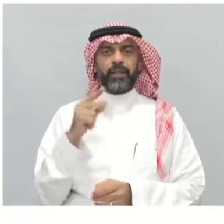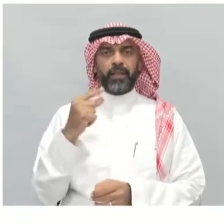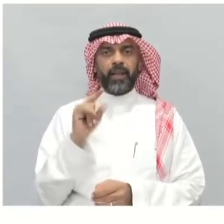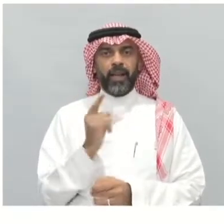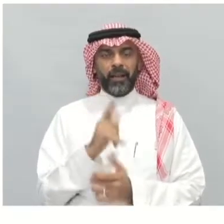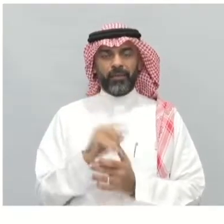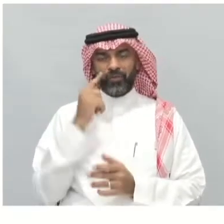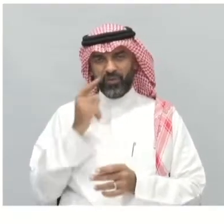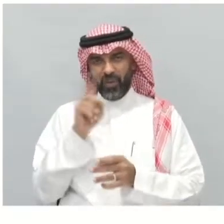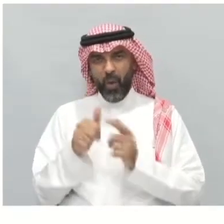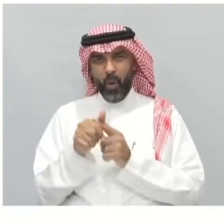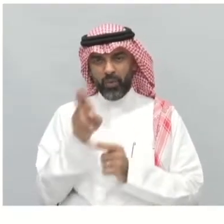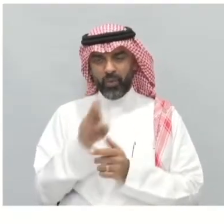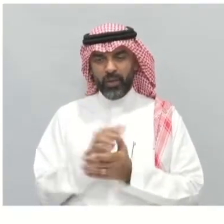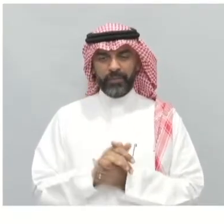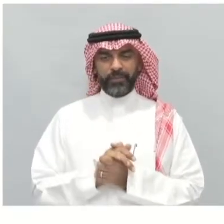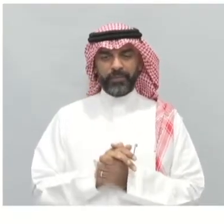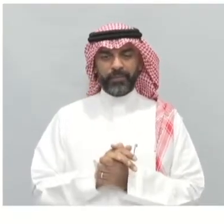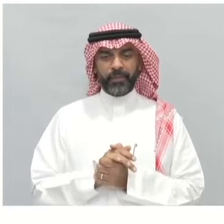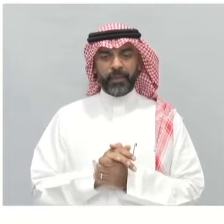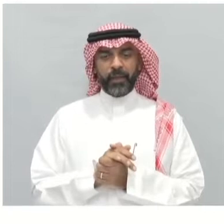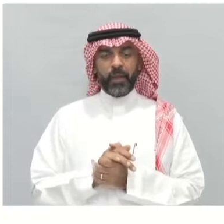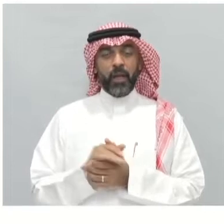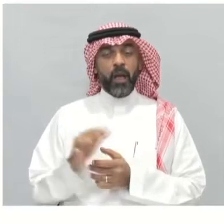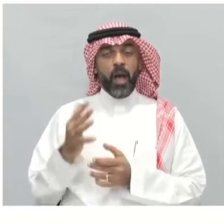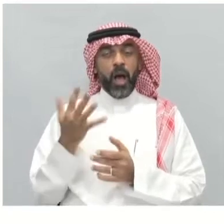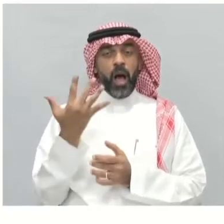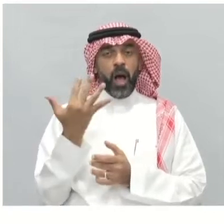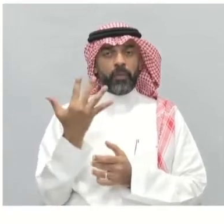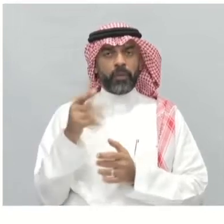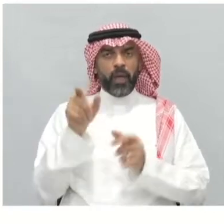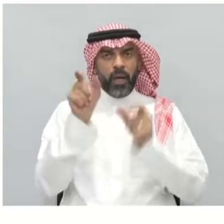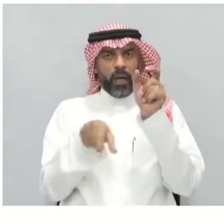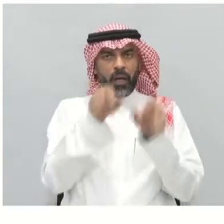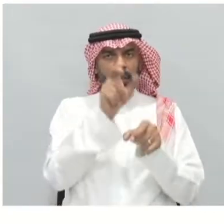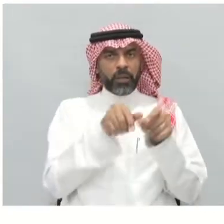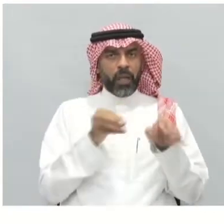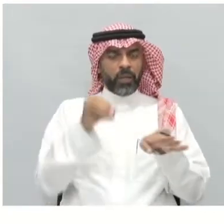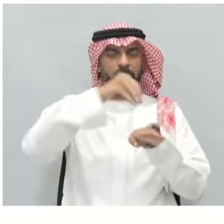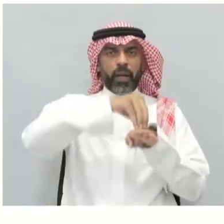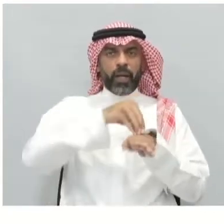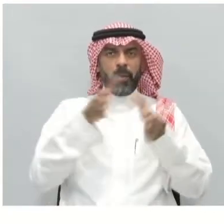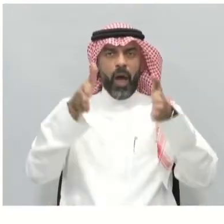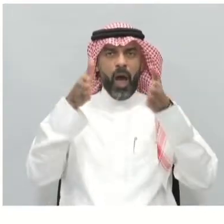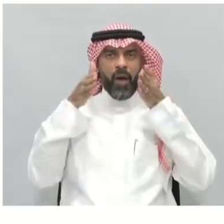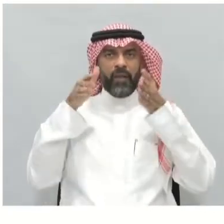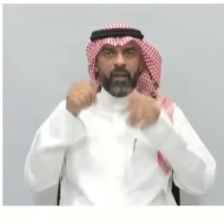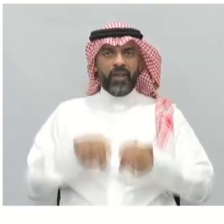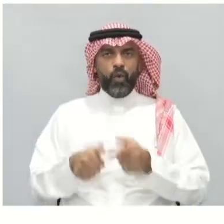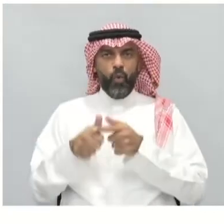تعالوا نشوف اول مساله عندنا السؤال يقول ركب خمسه اشخاص الحافله في المحطه